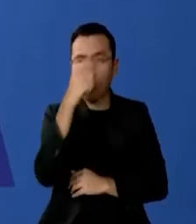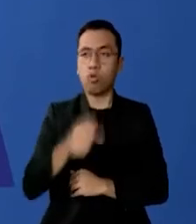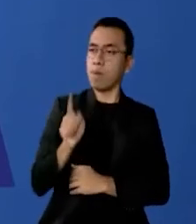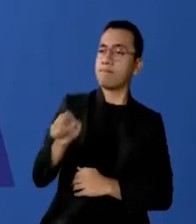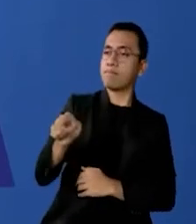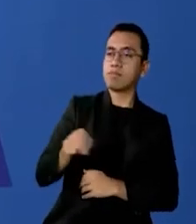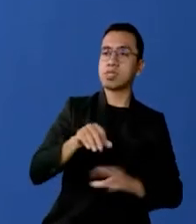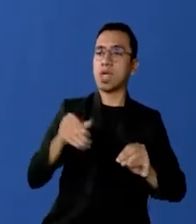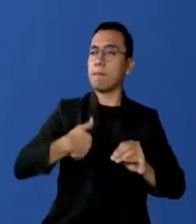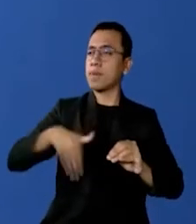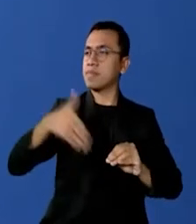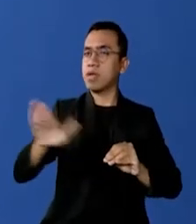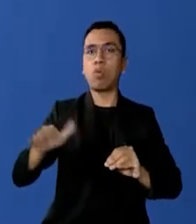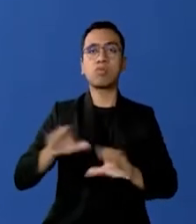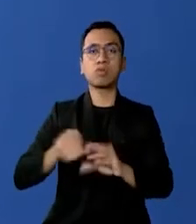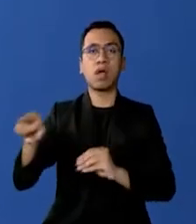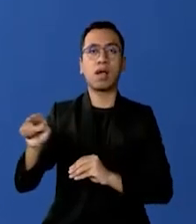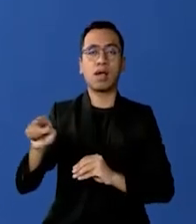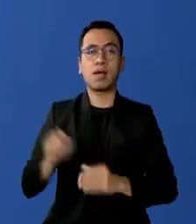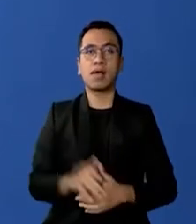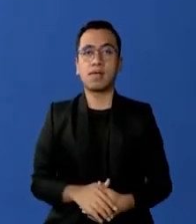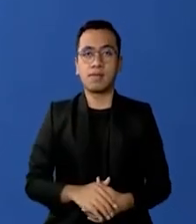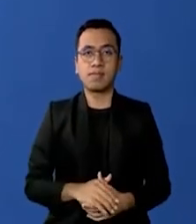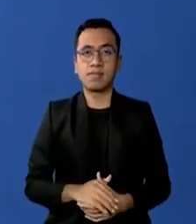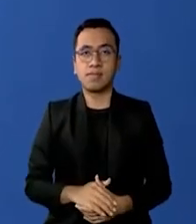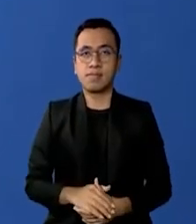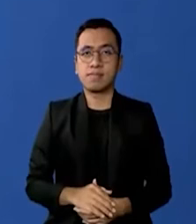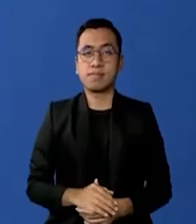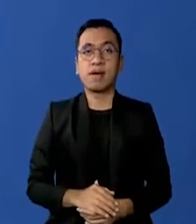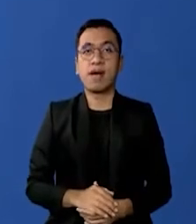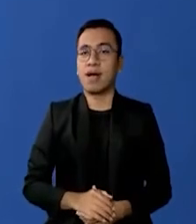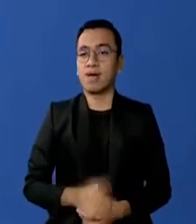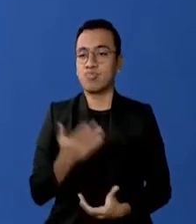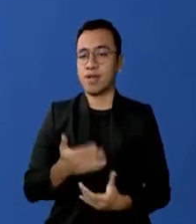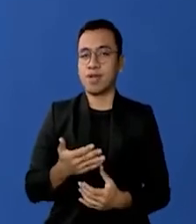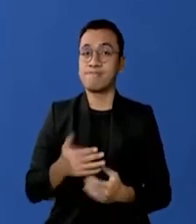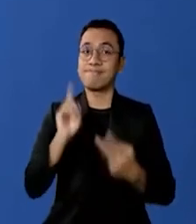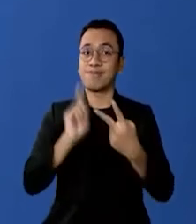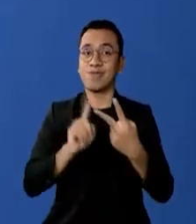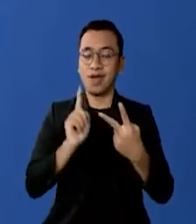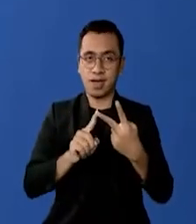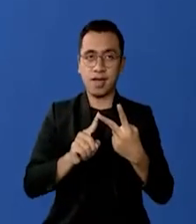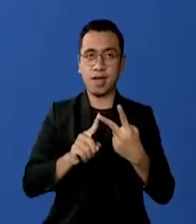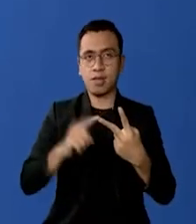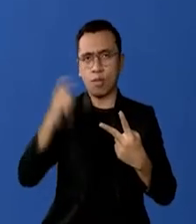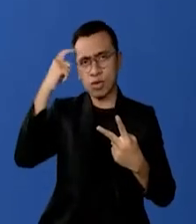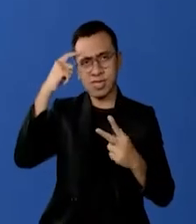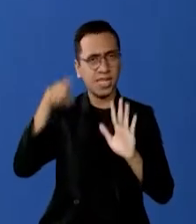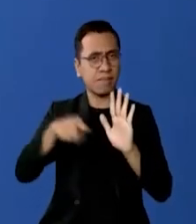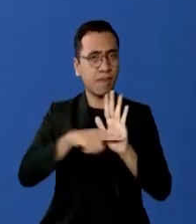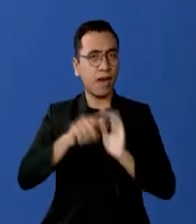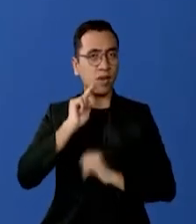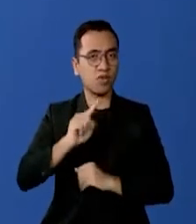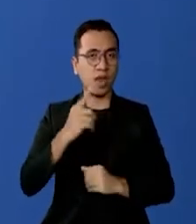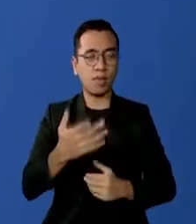Shevchenko ya agak malu kalau dia ternyata menjadi penyebar yang kedua itu adalah stigma yang berhubungan